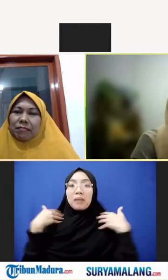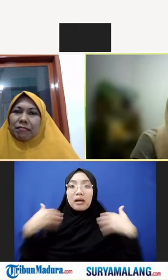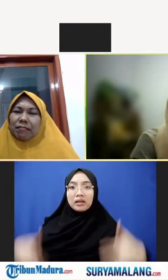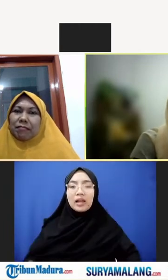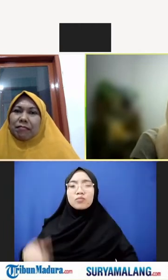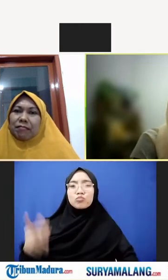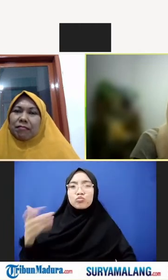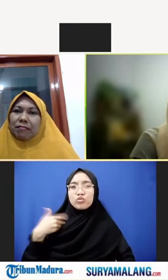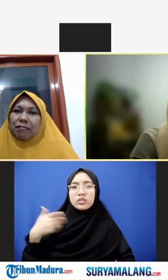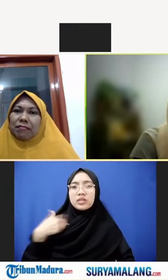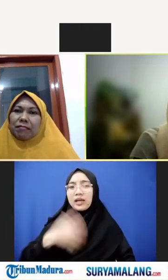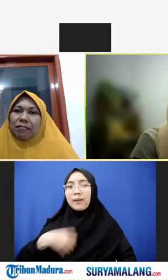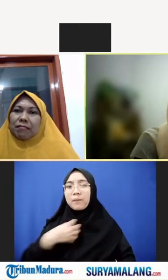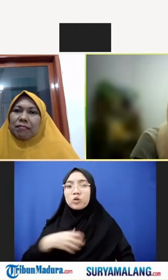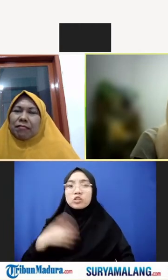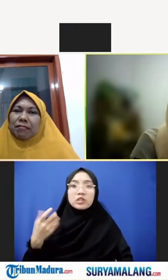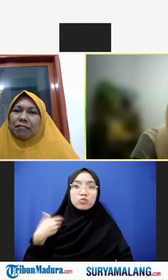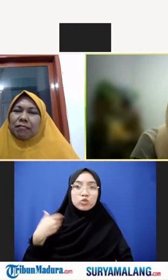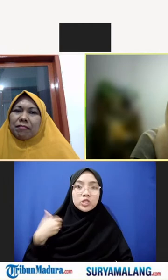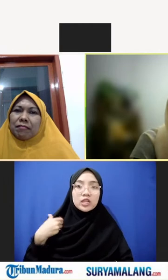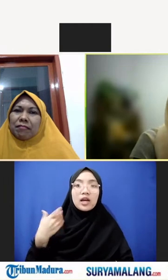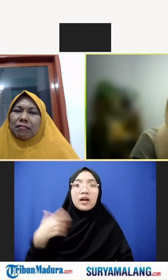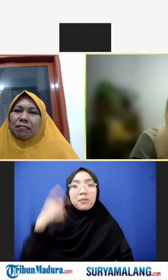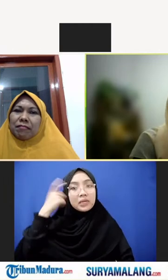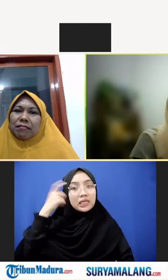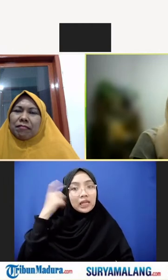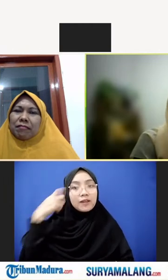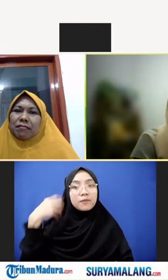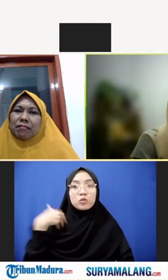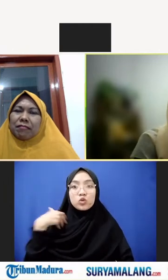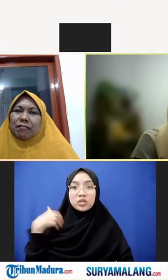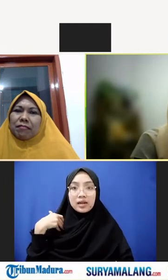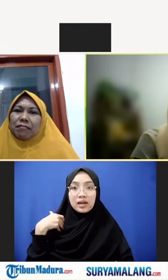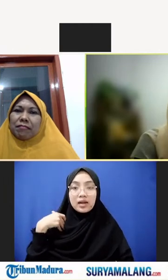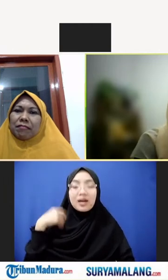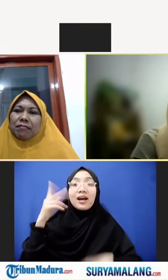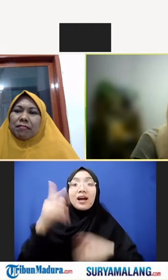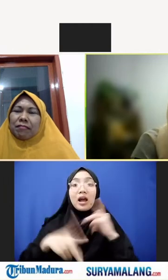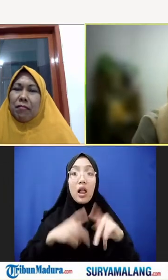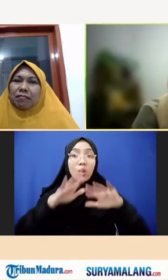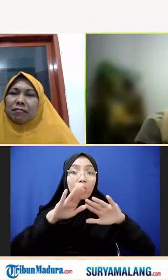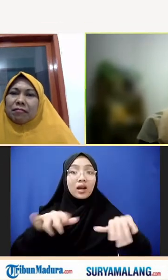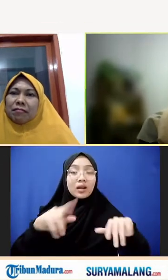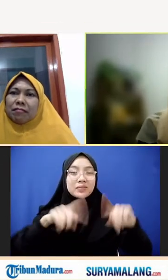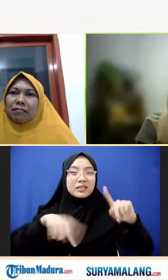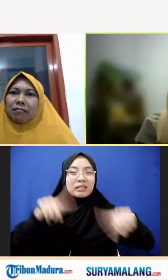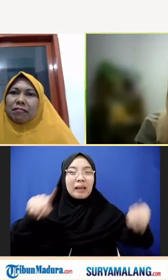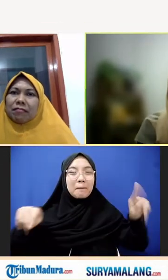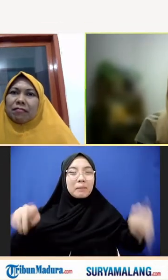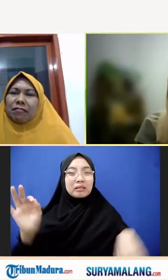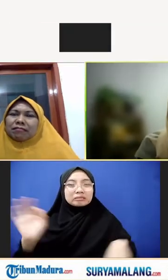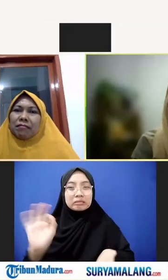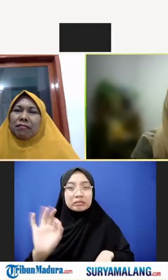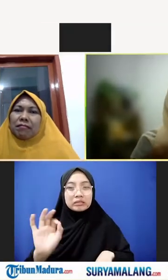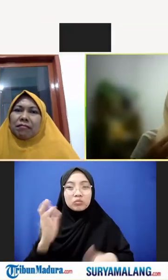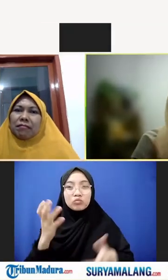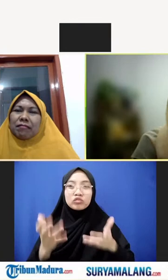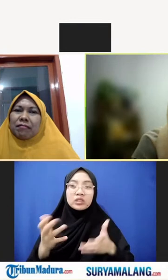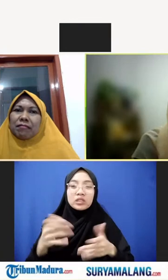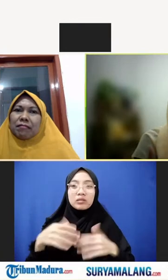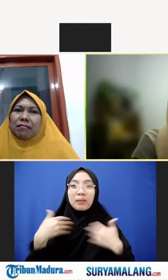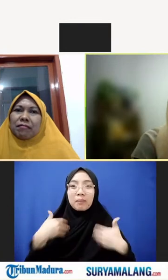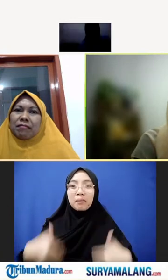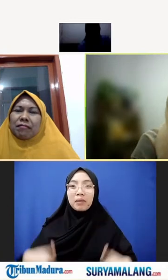punya emosi, sama-sama punya pikiran. Nah, kalau anak nggak stabil karena badannya